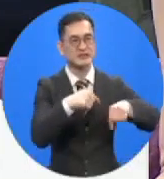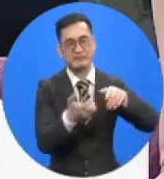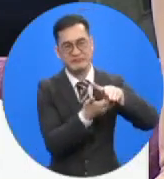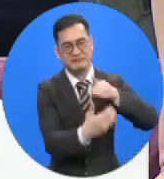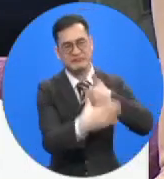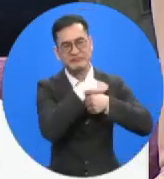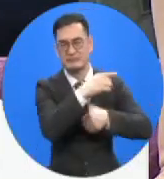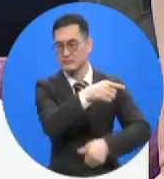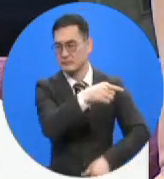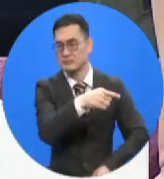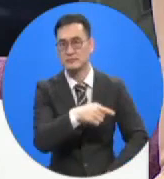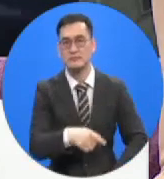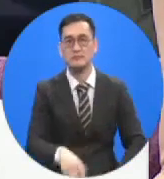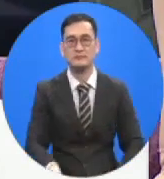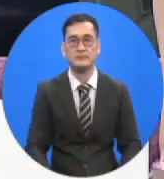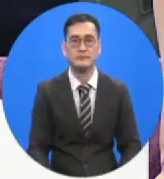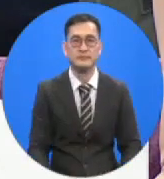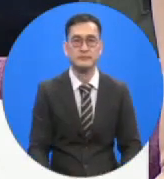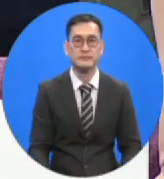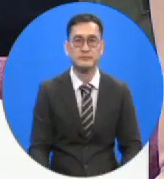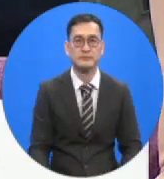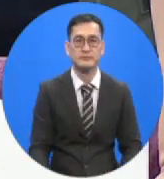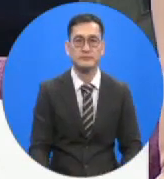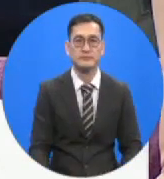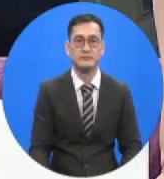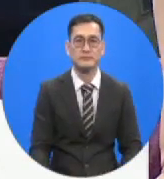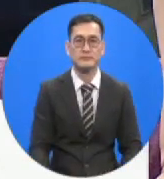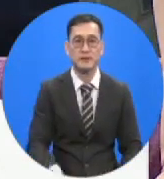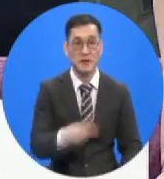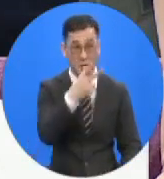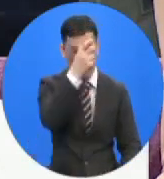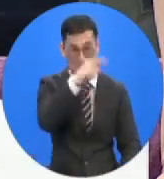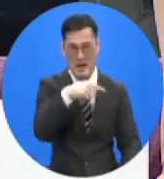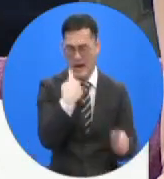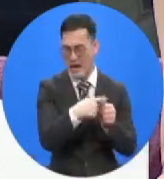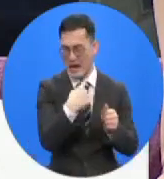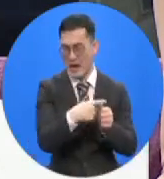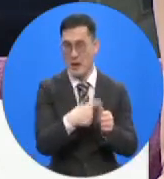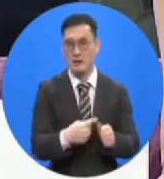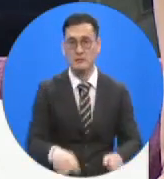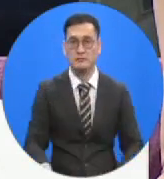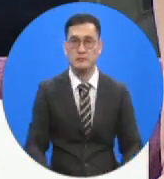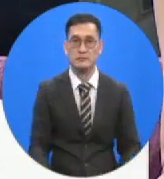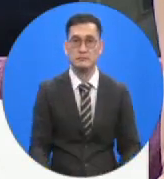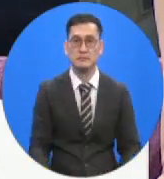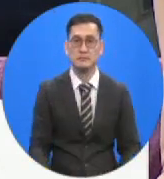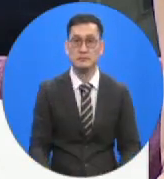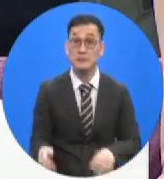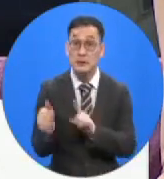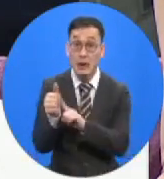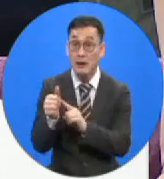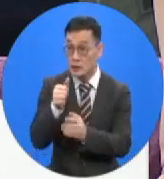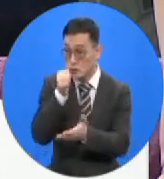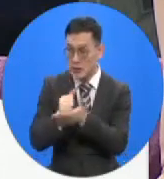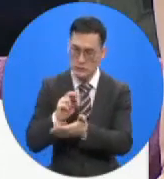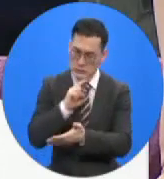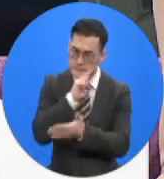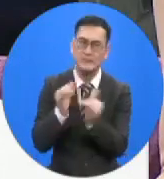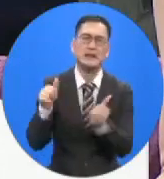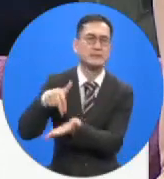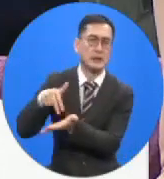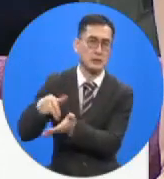임종석 전 실장은 이렇게 윤석열 총장을 비롯한 검찰을 비판을 했습니다. 그런데 임종석 전 실장은 피의자 신분입니다. 이에